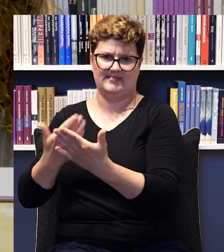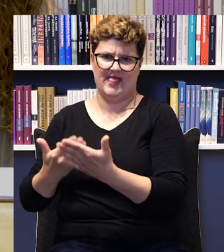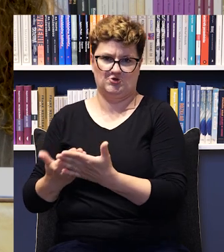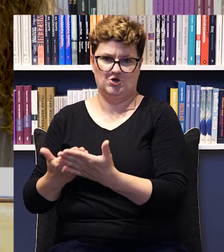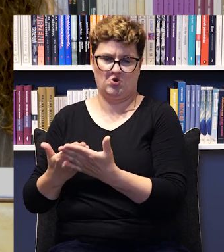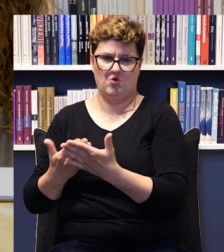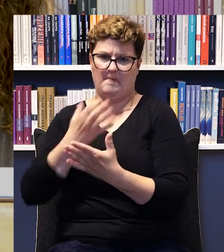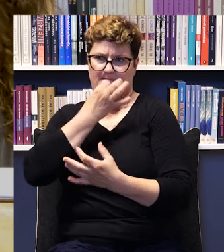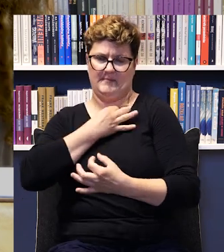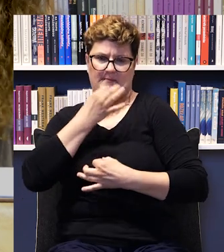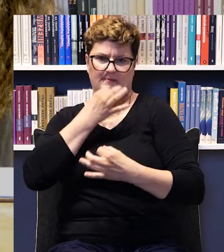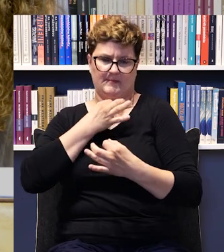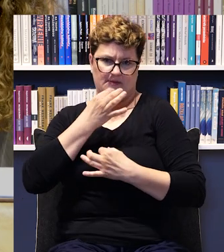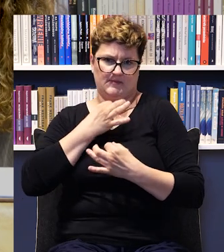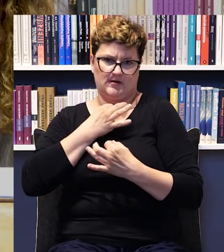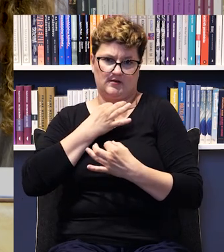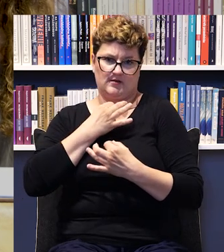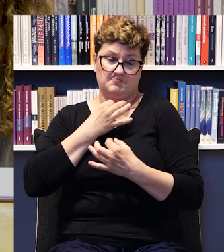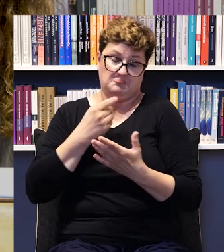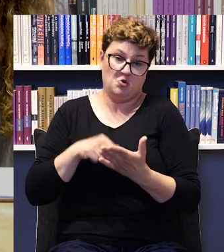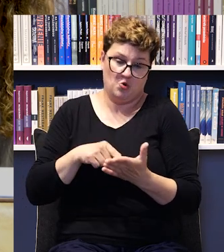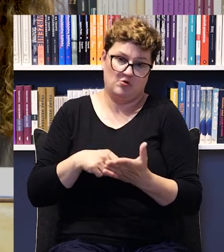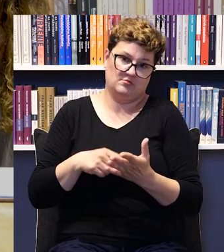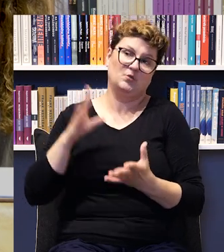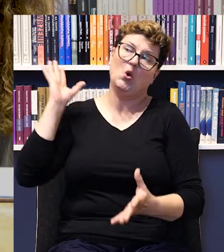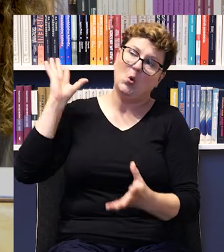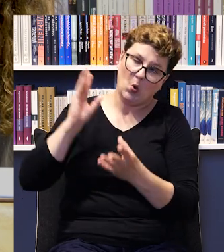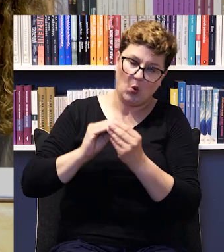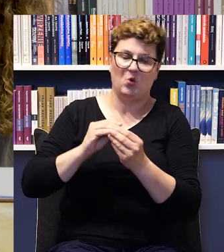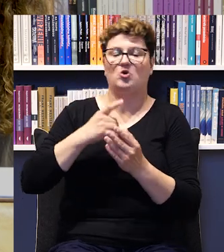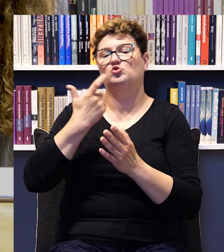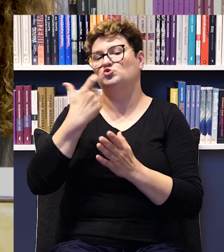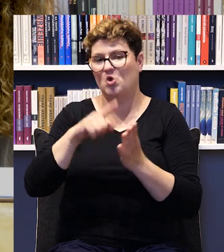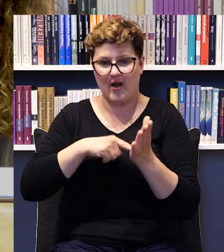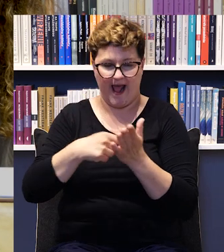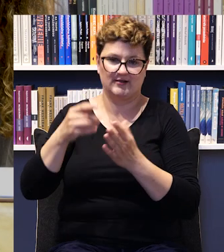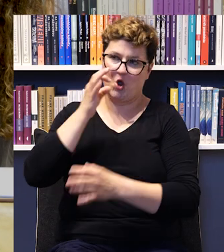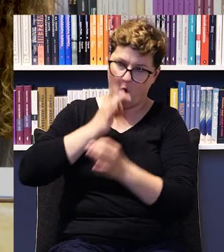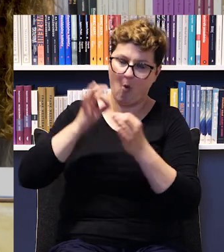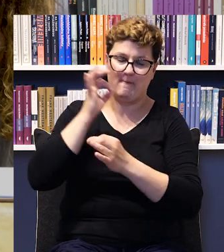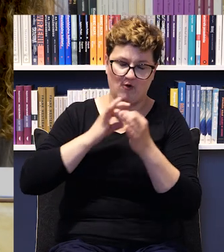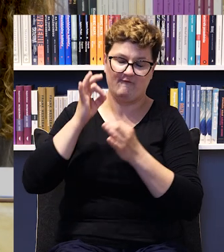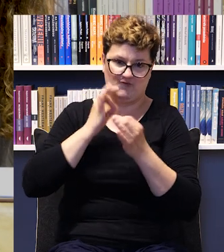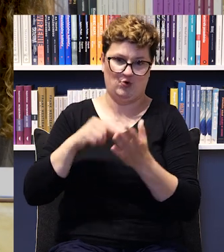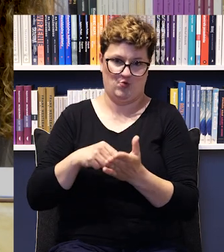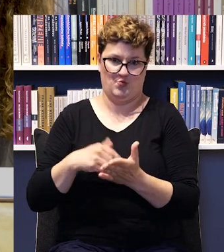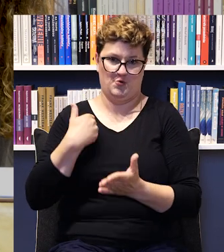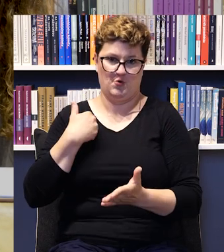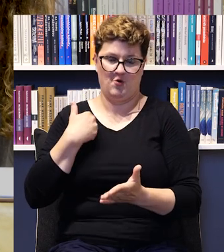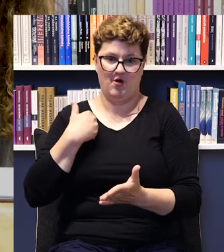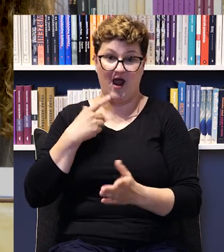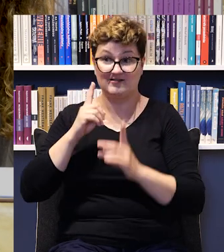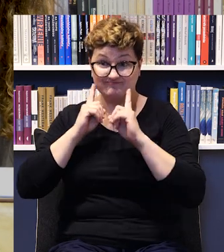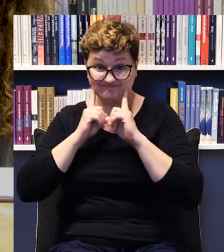się identyfikować? Dlatego, że to było nam opowiadane 100 razy, prawda? Ale to nie znaczy, że to rzeczywiście